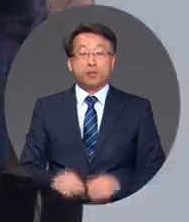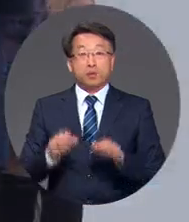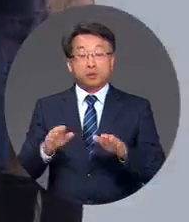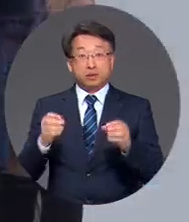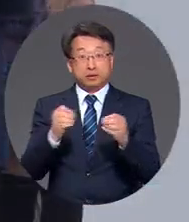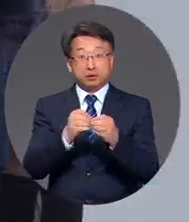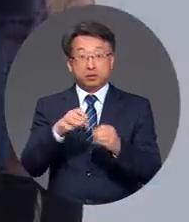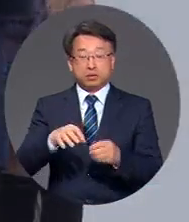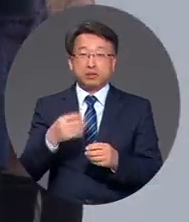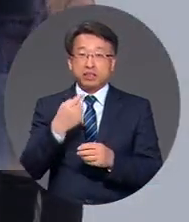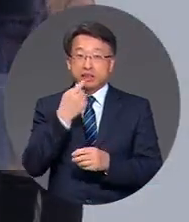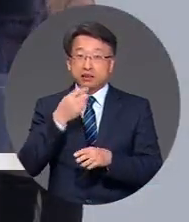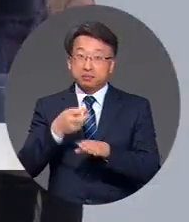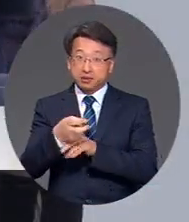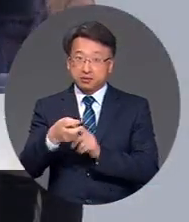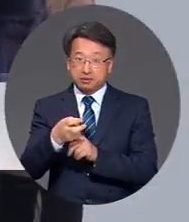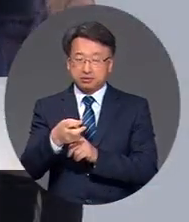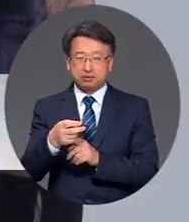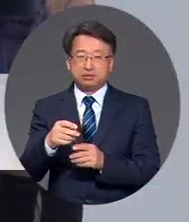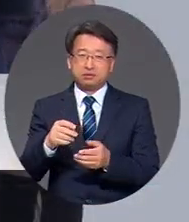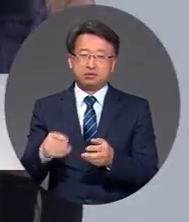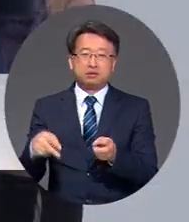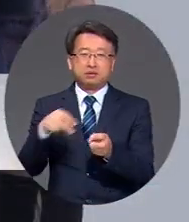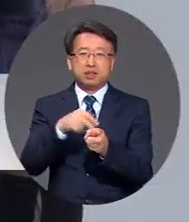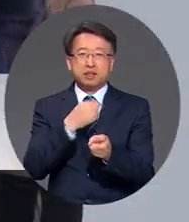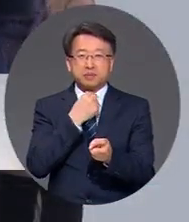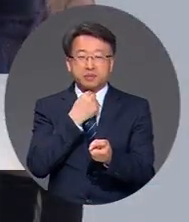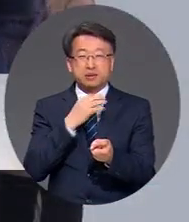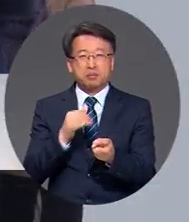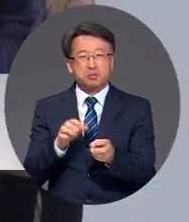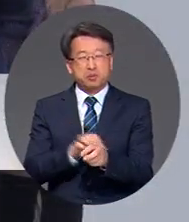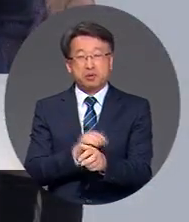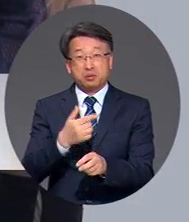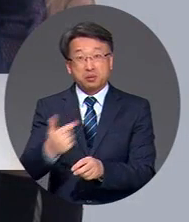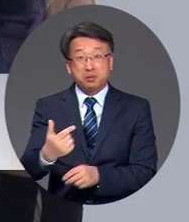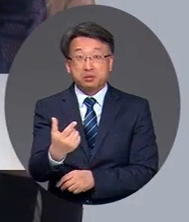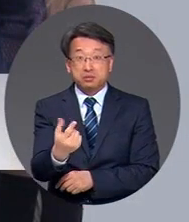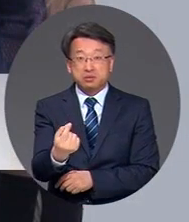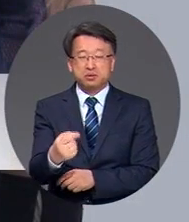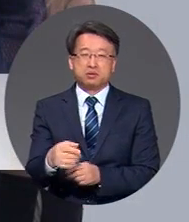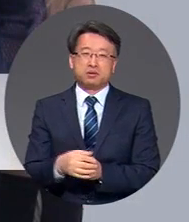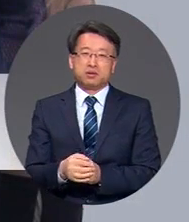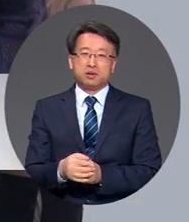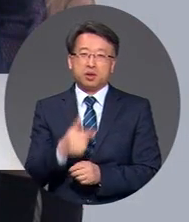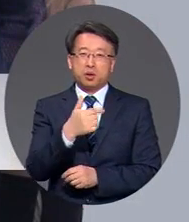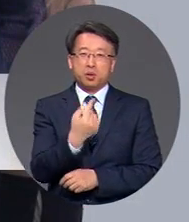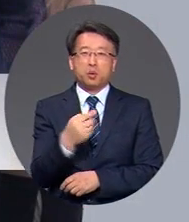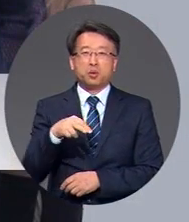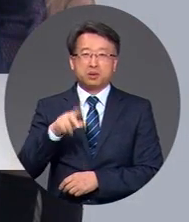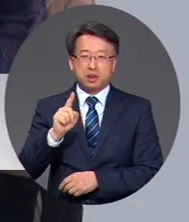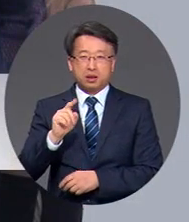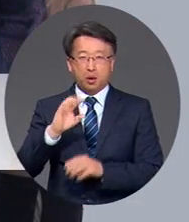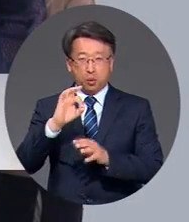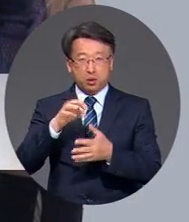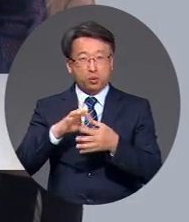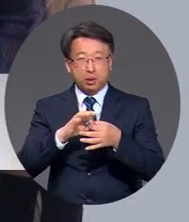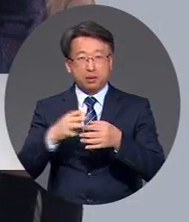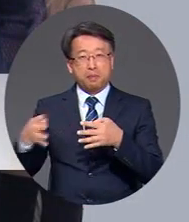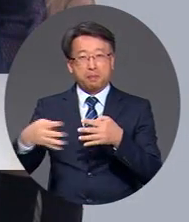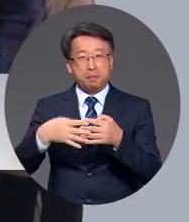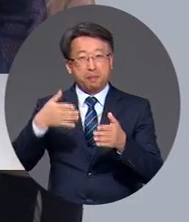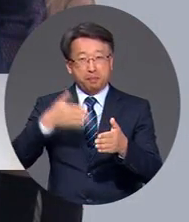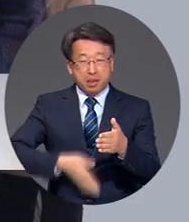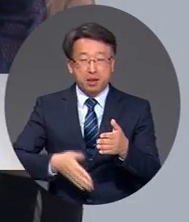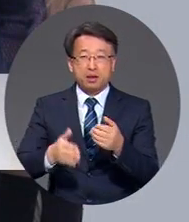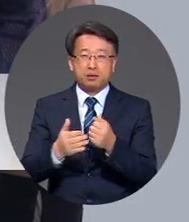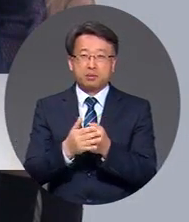오늘 창원에서 시내버스 이용하신 분들 많이 불편하셨죠? 시내버스 노사의 협상이 결렬되면서 노조가 파업에